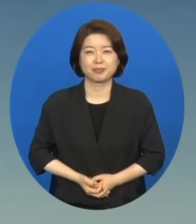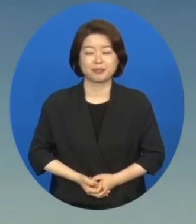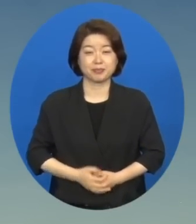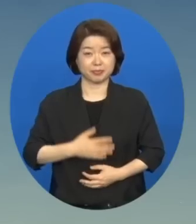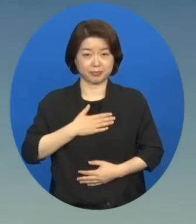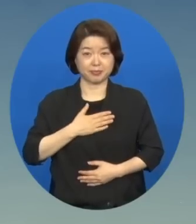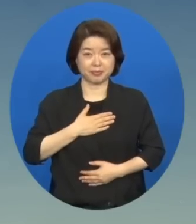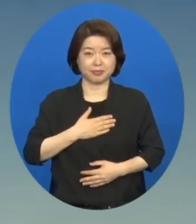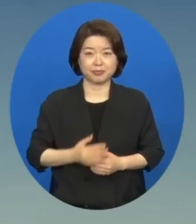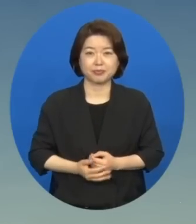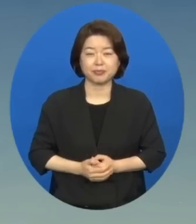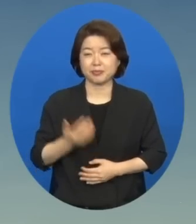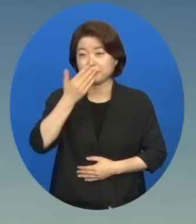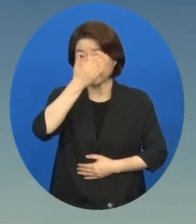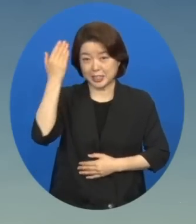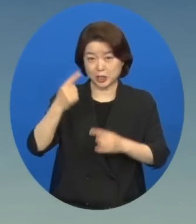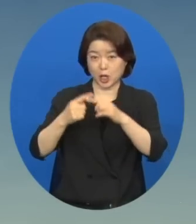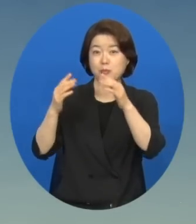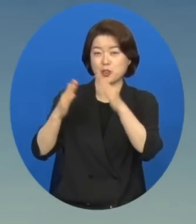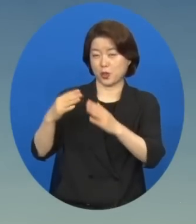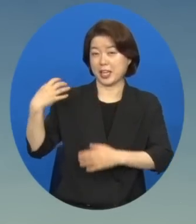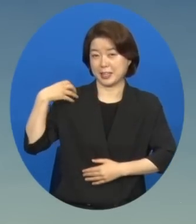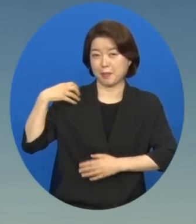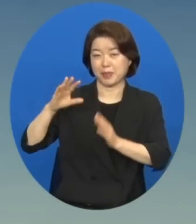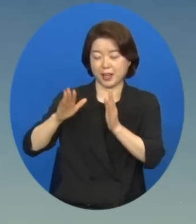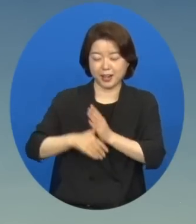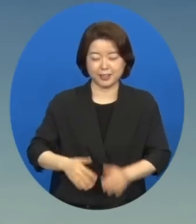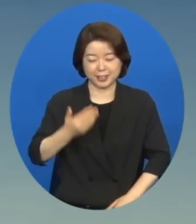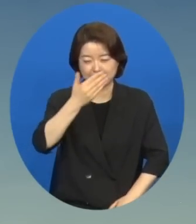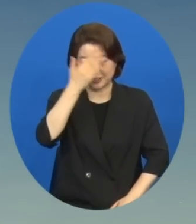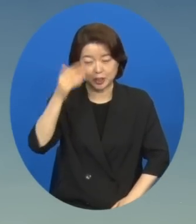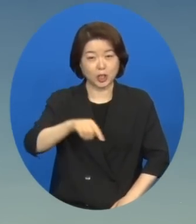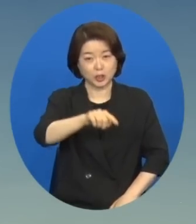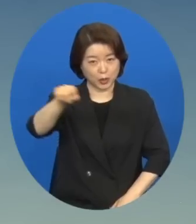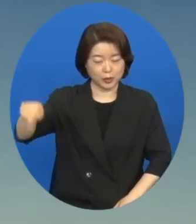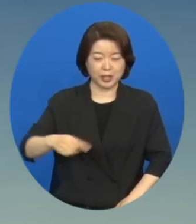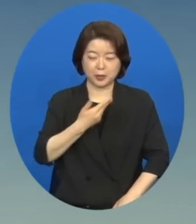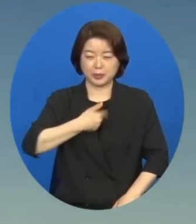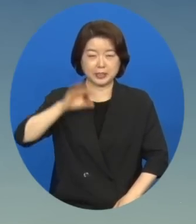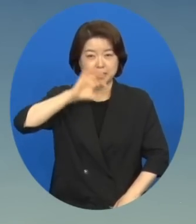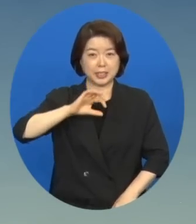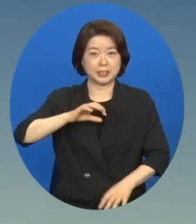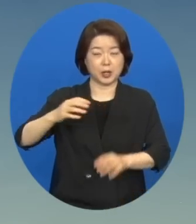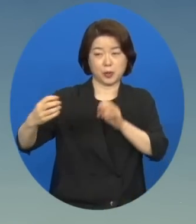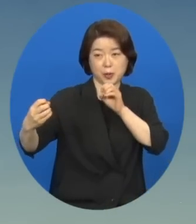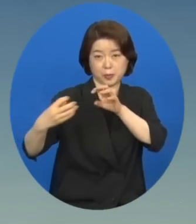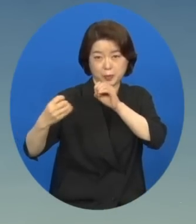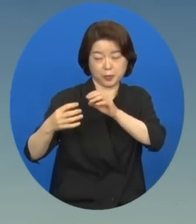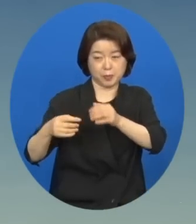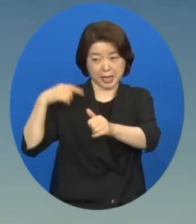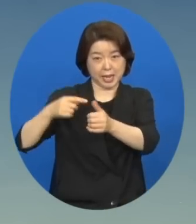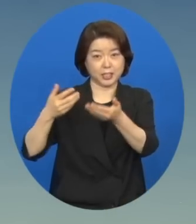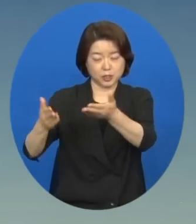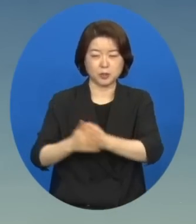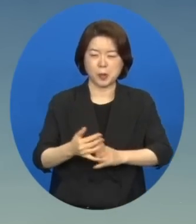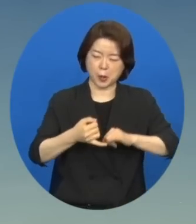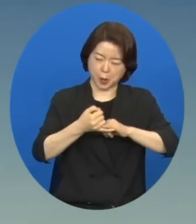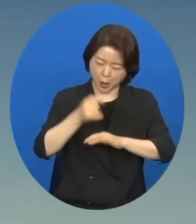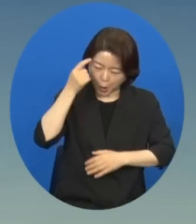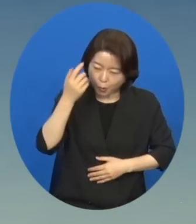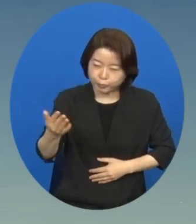제가 젊은이 교회 담당할 때 우리 청년들과 함께 제자 훈련을 하면 제가 이 질문을 꼭